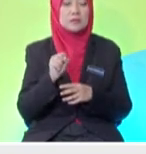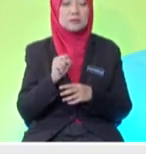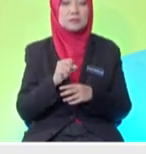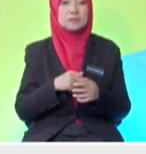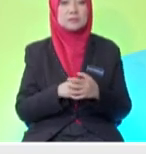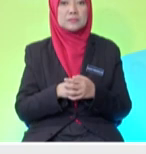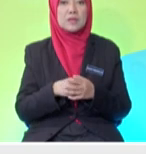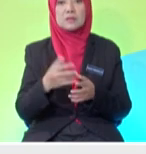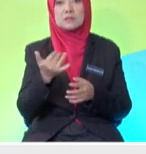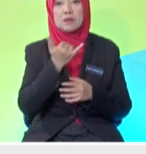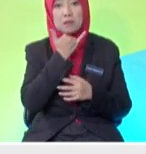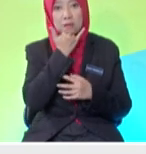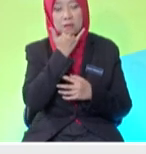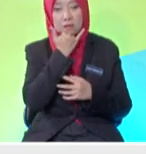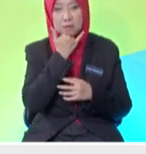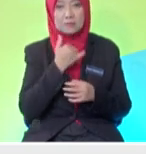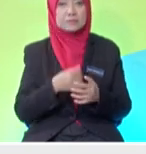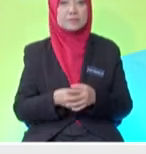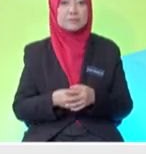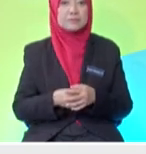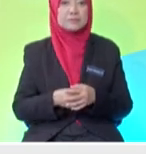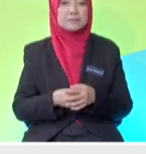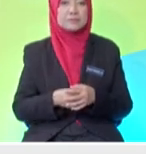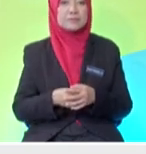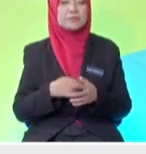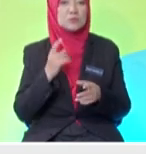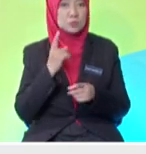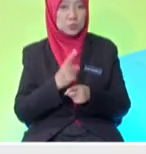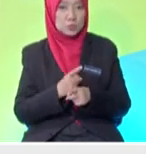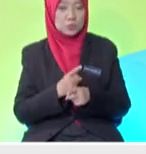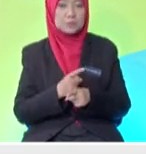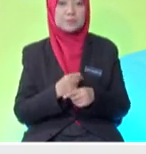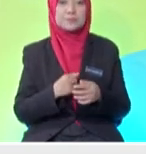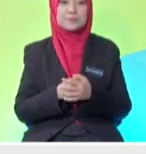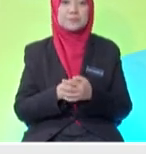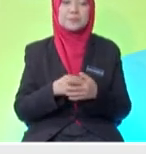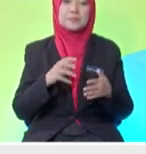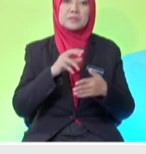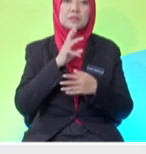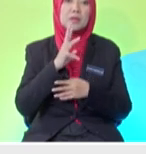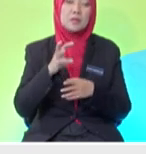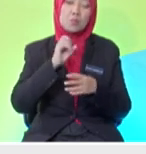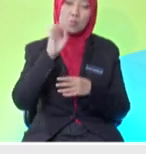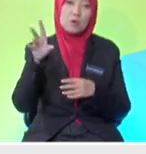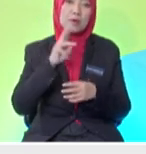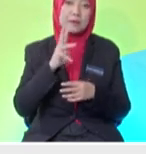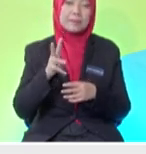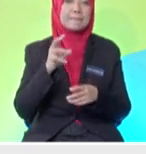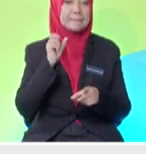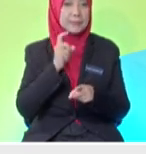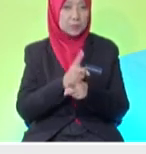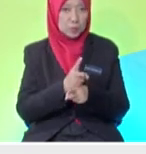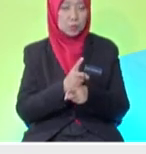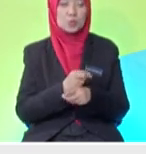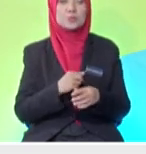salah oke salah betul buang air yang terkandung di dalam tangki betul oke